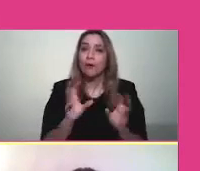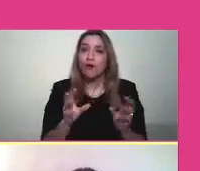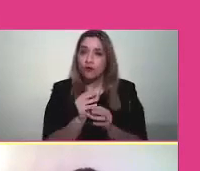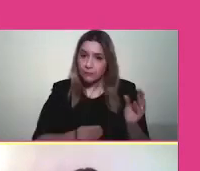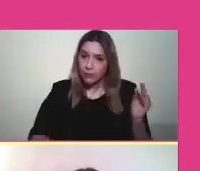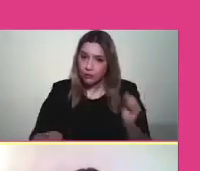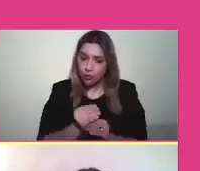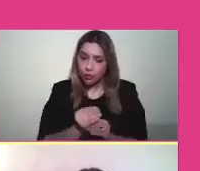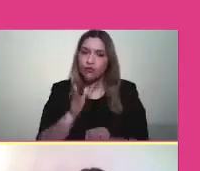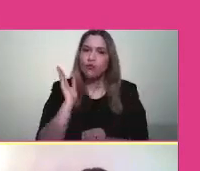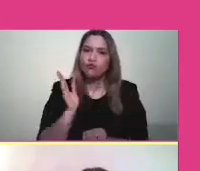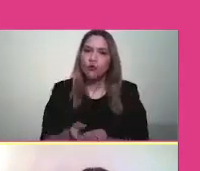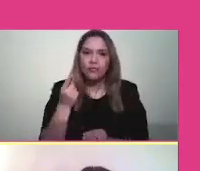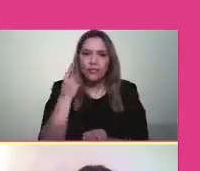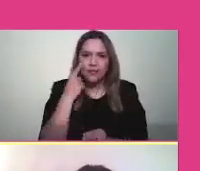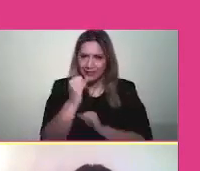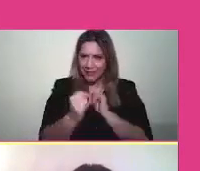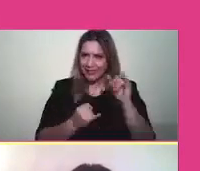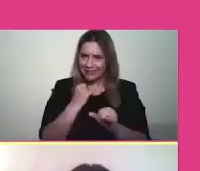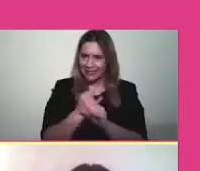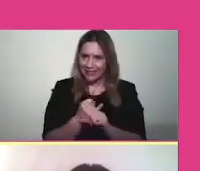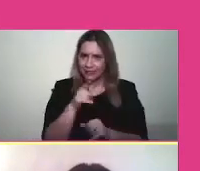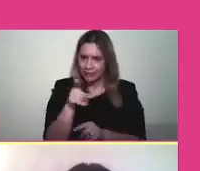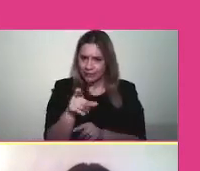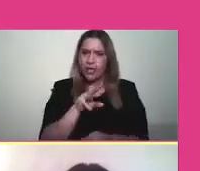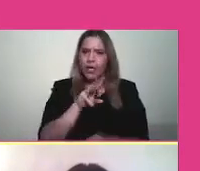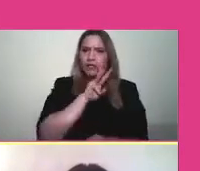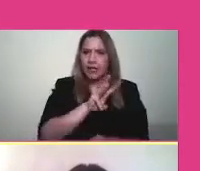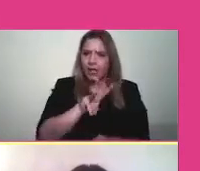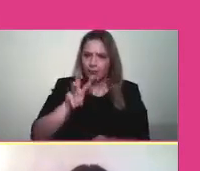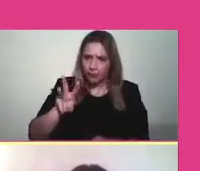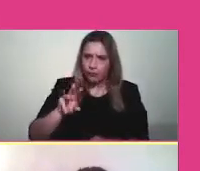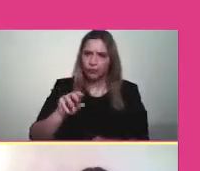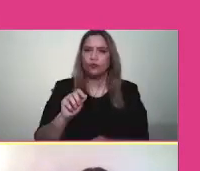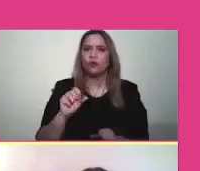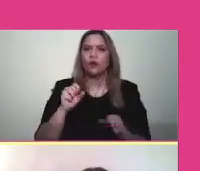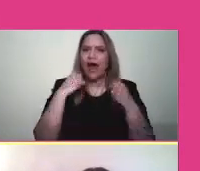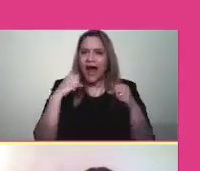μπορείτε να βρείτε στην ιστοσελίδα μας, στο